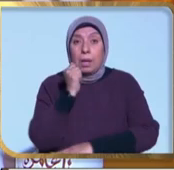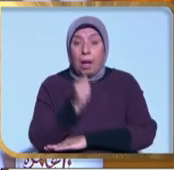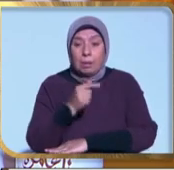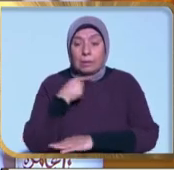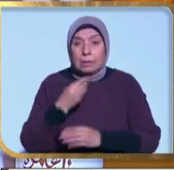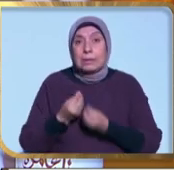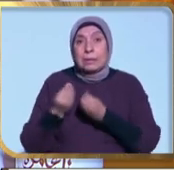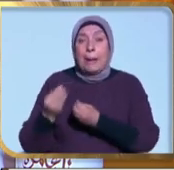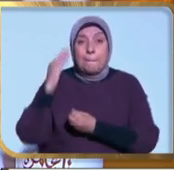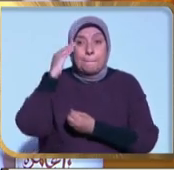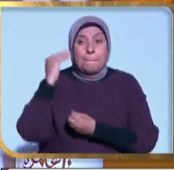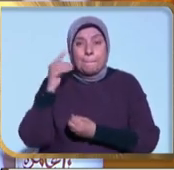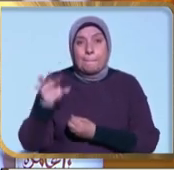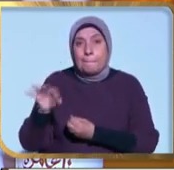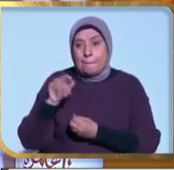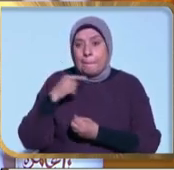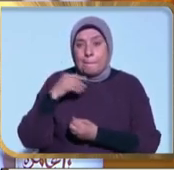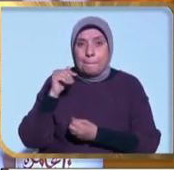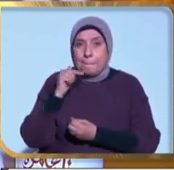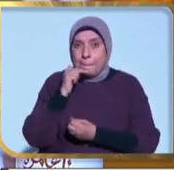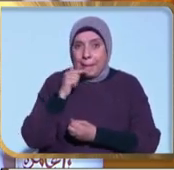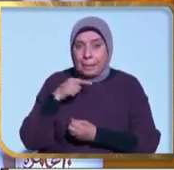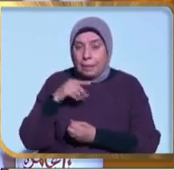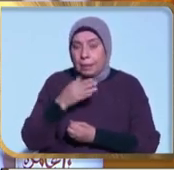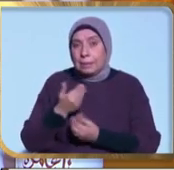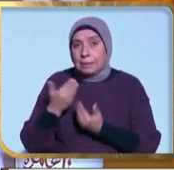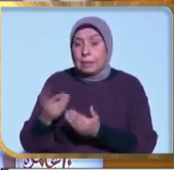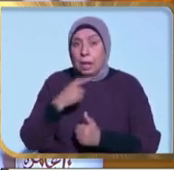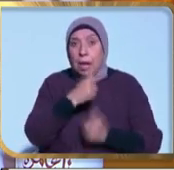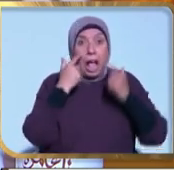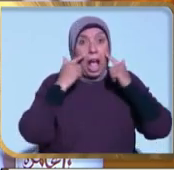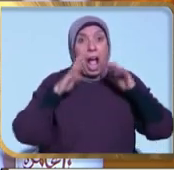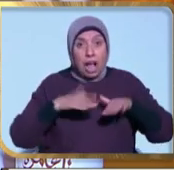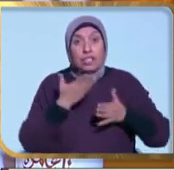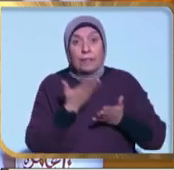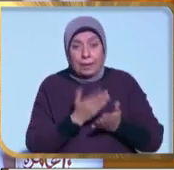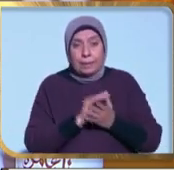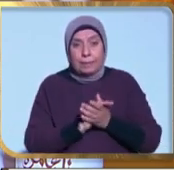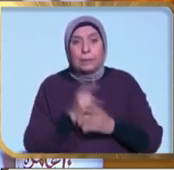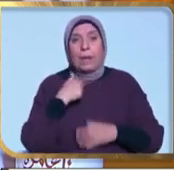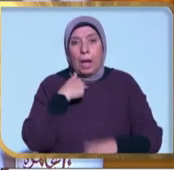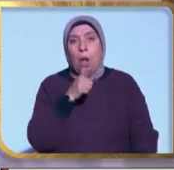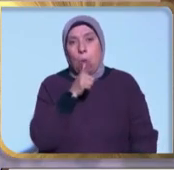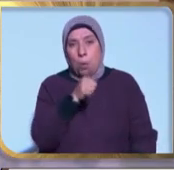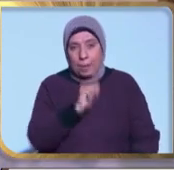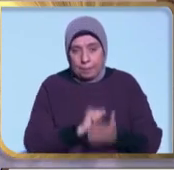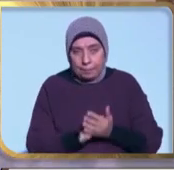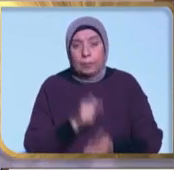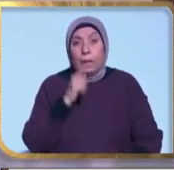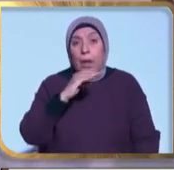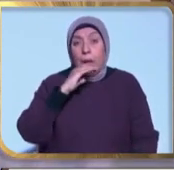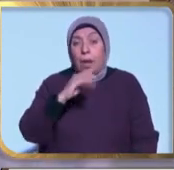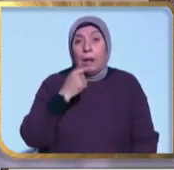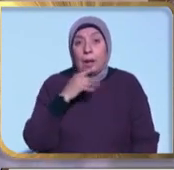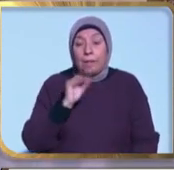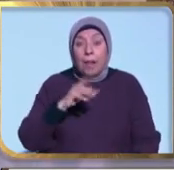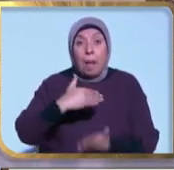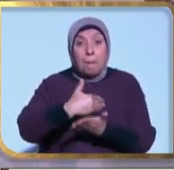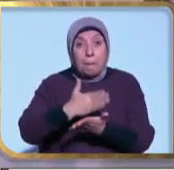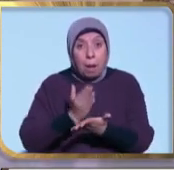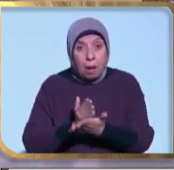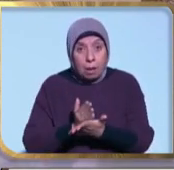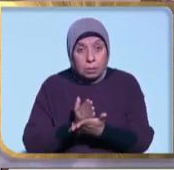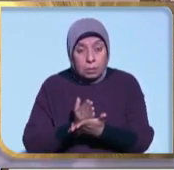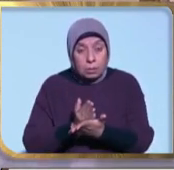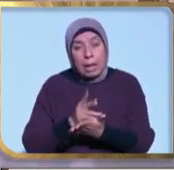الحياه المقرر شرعا ان هناك فارق ما بين الميراث والتصرف حال